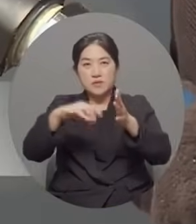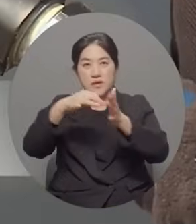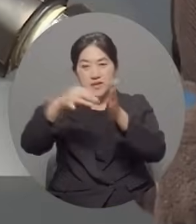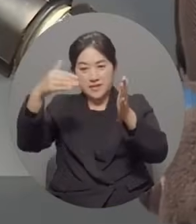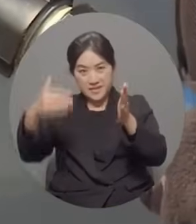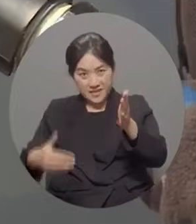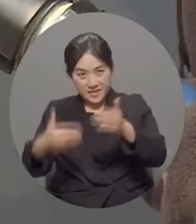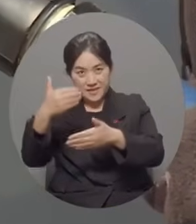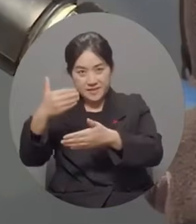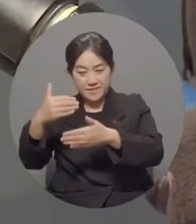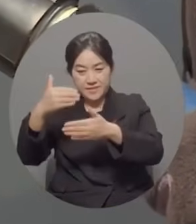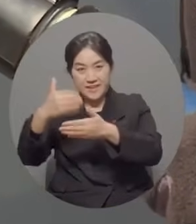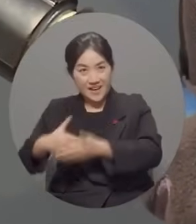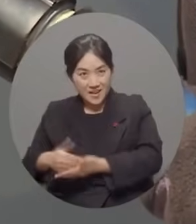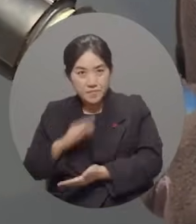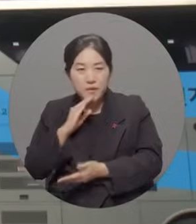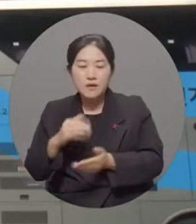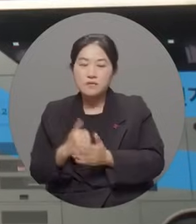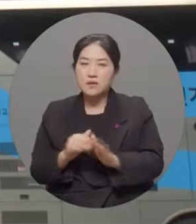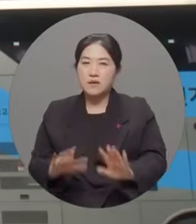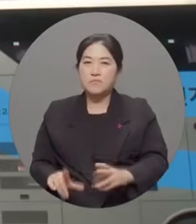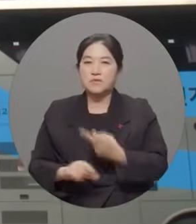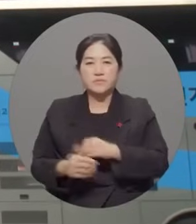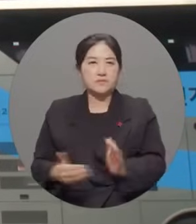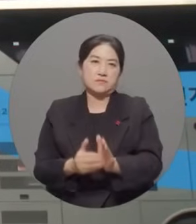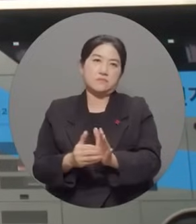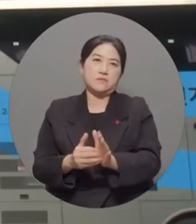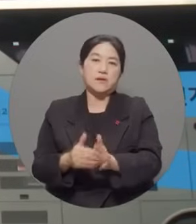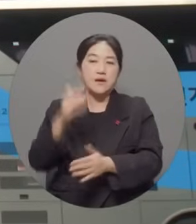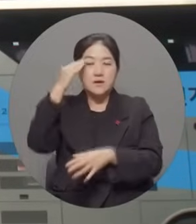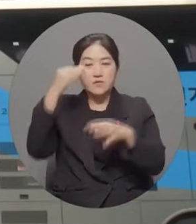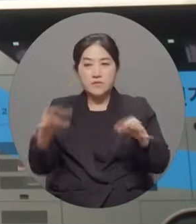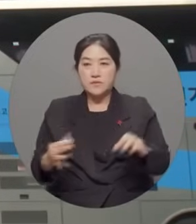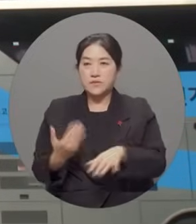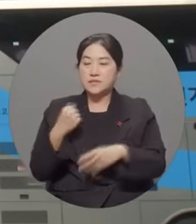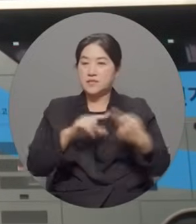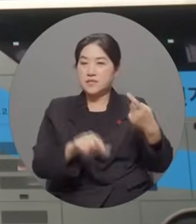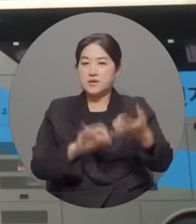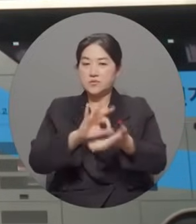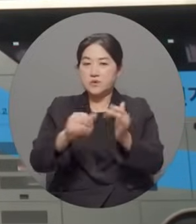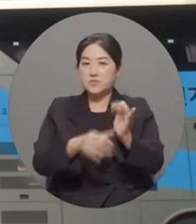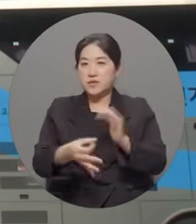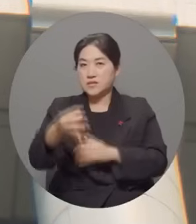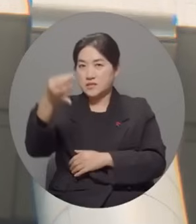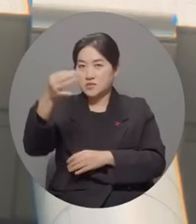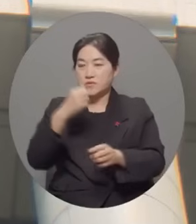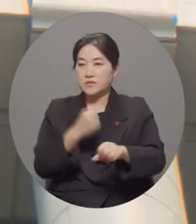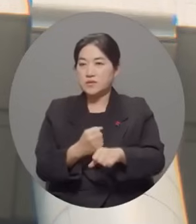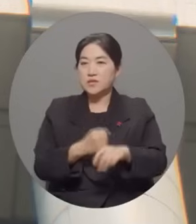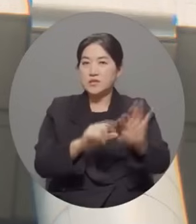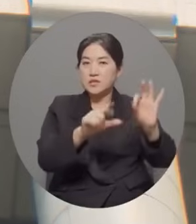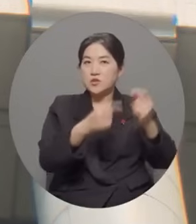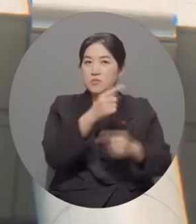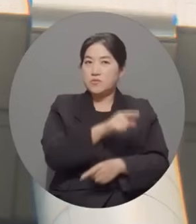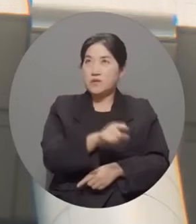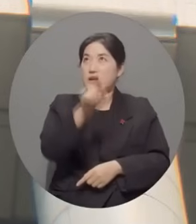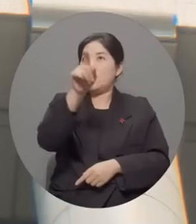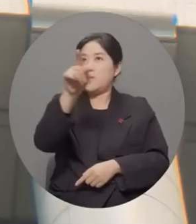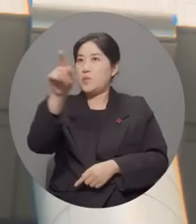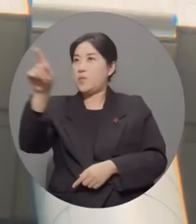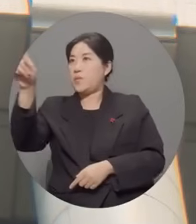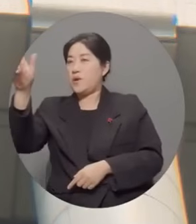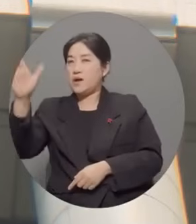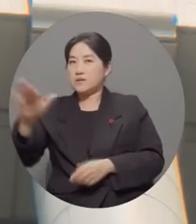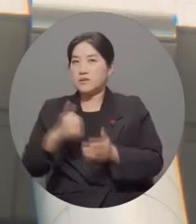이달 말 종료 예정입니다. 한국은행은 지난달 소비자 물가 상승률이 전월 대비 상당폭 둔화했지만 앞으로는